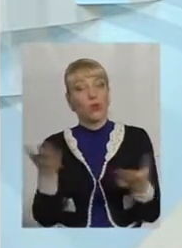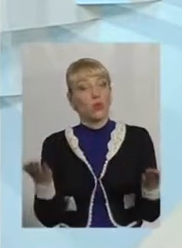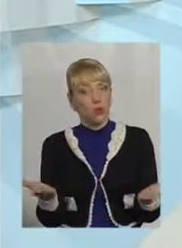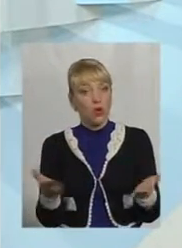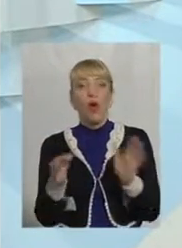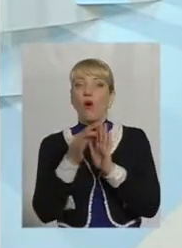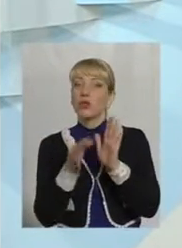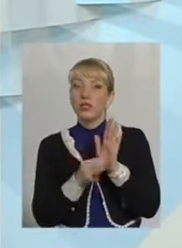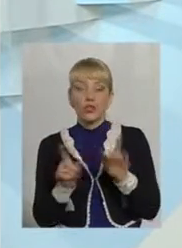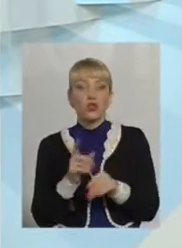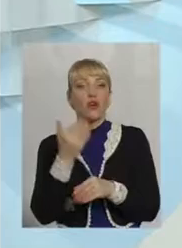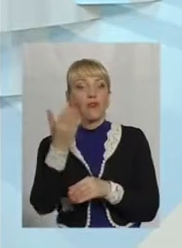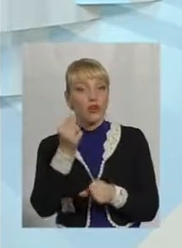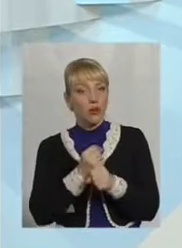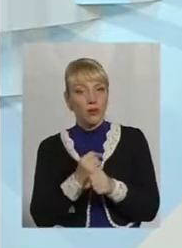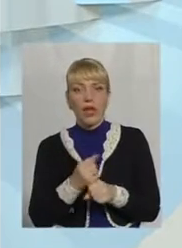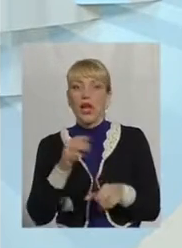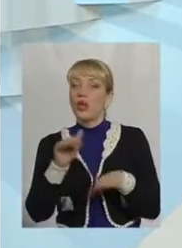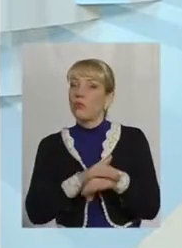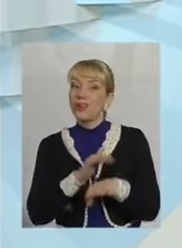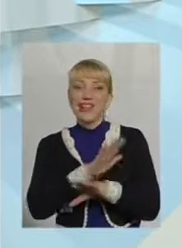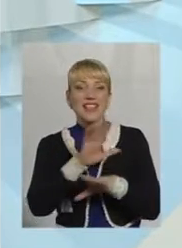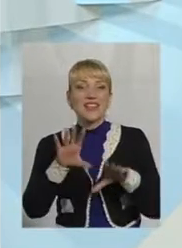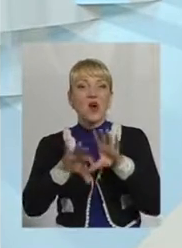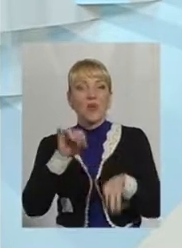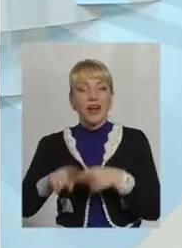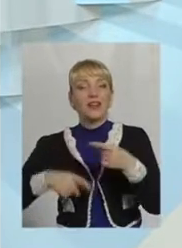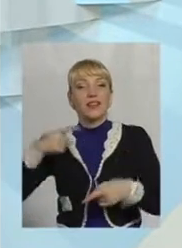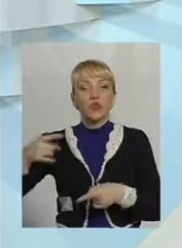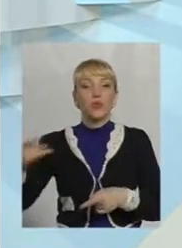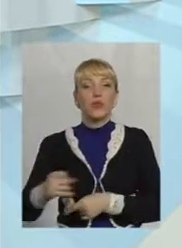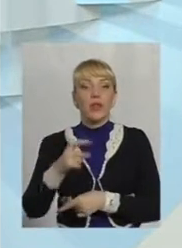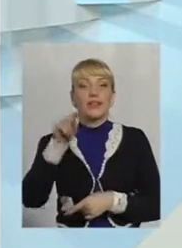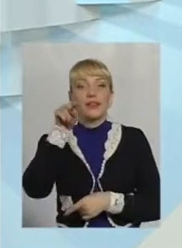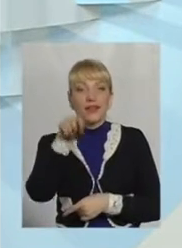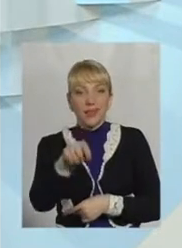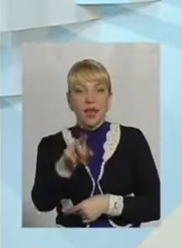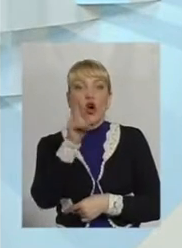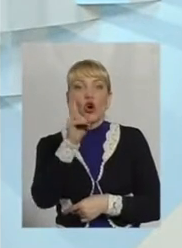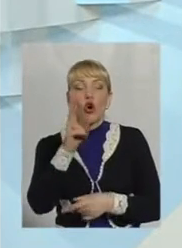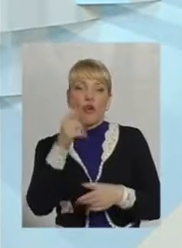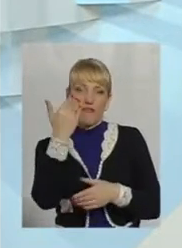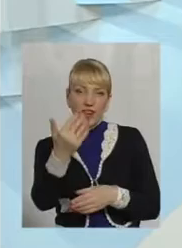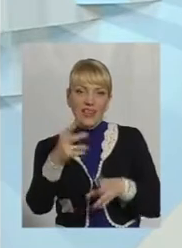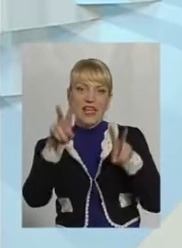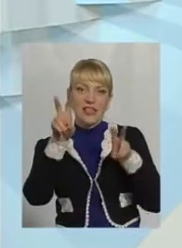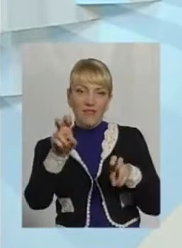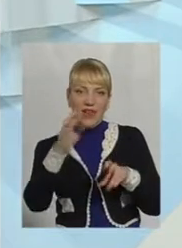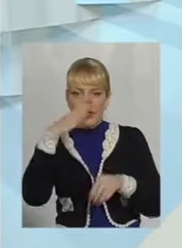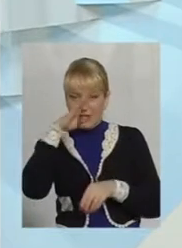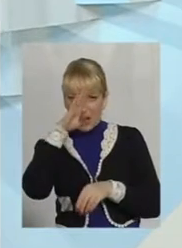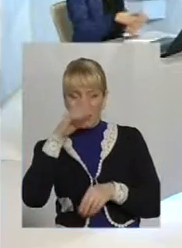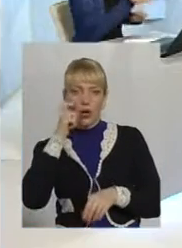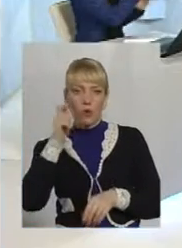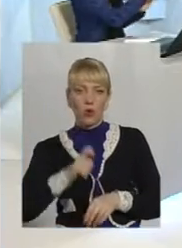те, що вони робили, і, будь ласка, не обирайте наступного разу тих, кого ви називаєте зрадниками України.